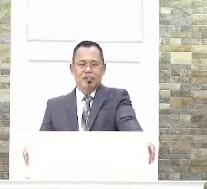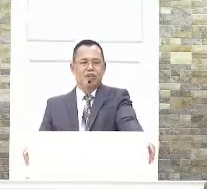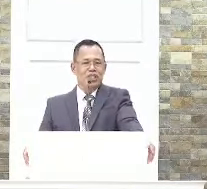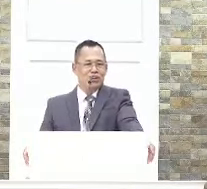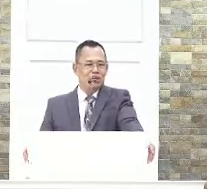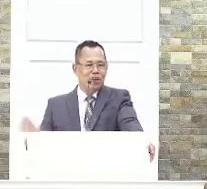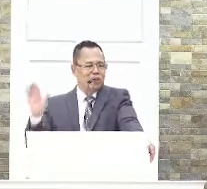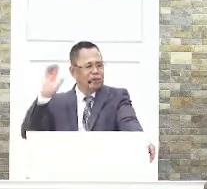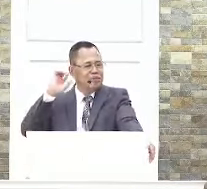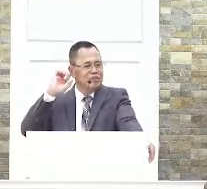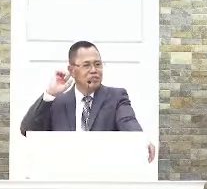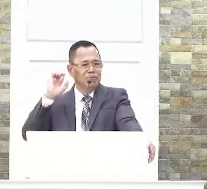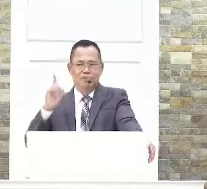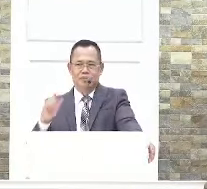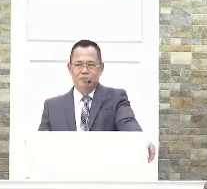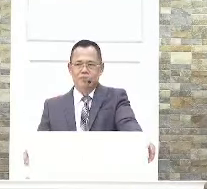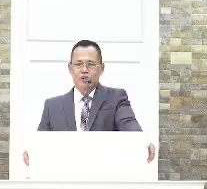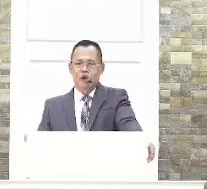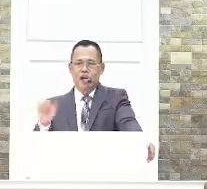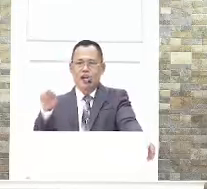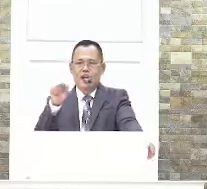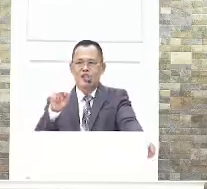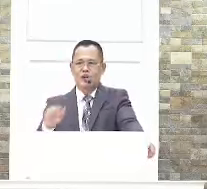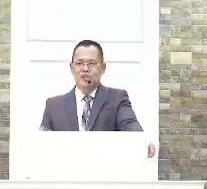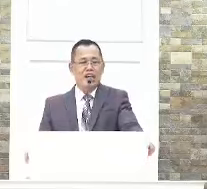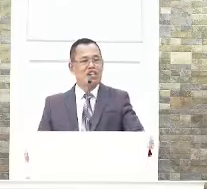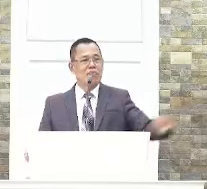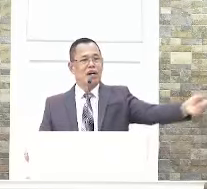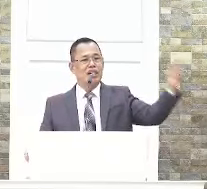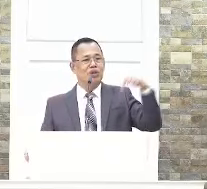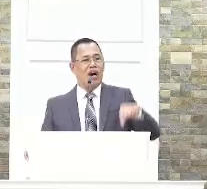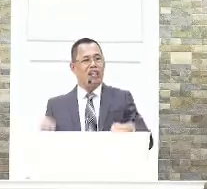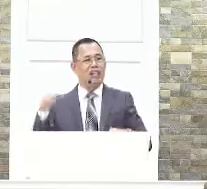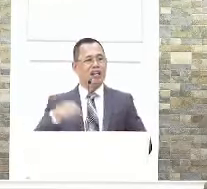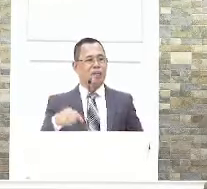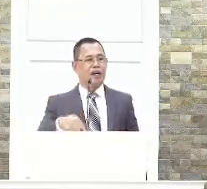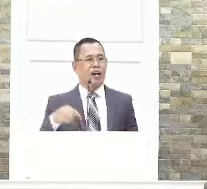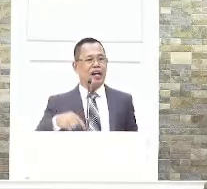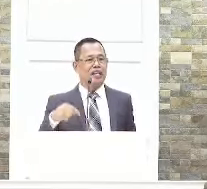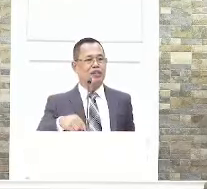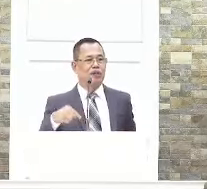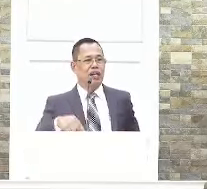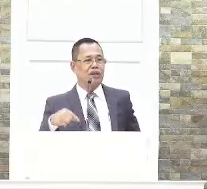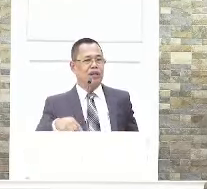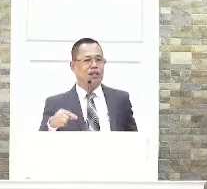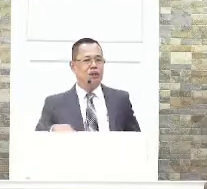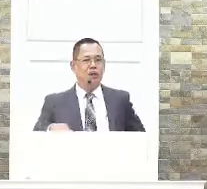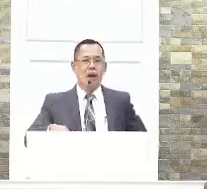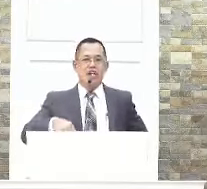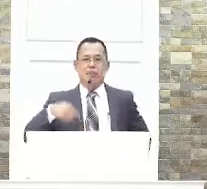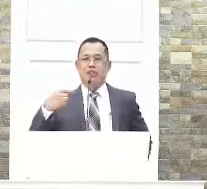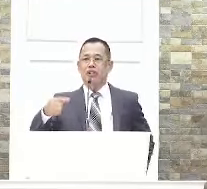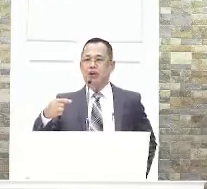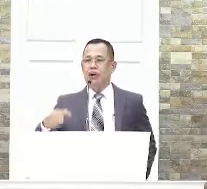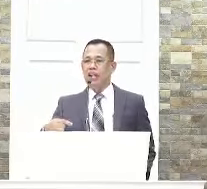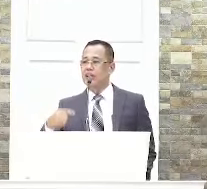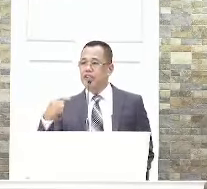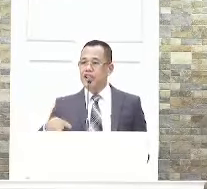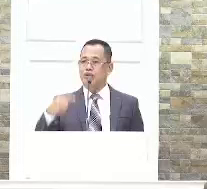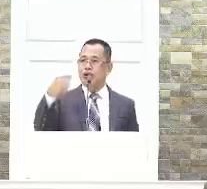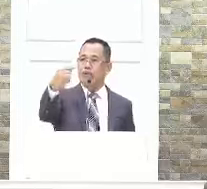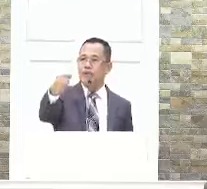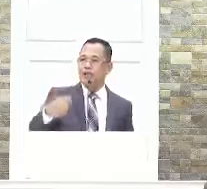sagutin niyo ako Come on kung anak ka ng Diyos ay kasama ka rito kahit hindi ka kahit yung letter na ito is particularly